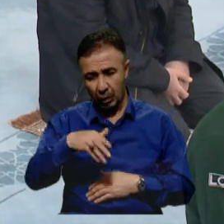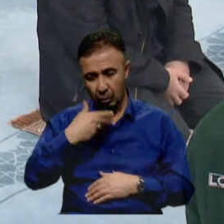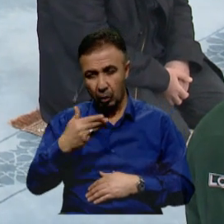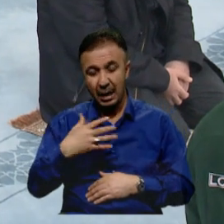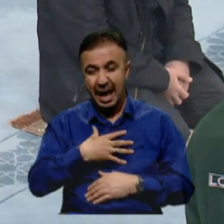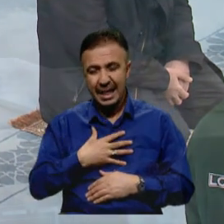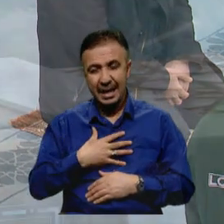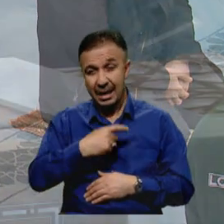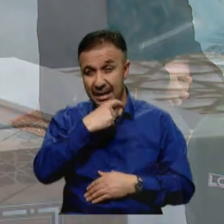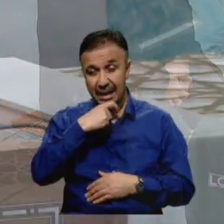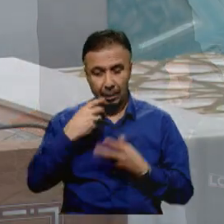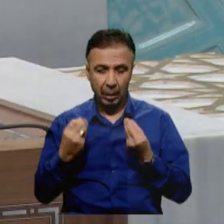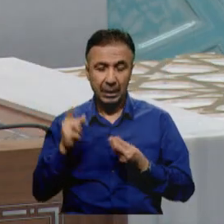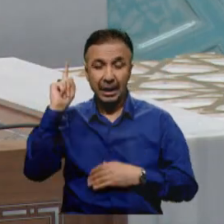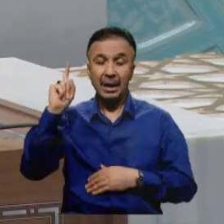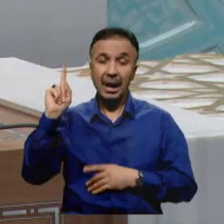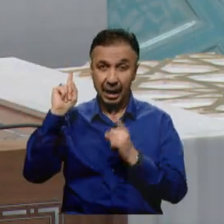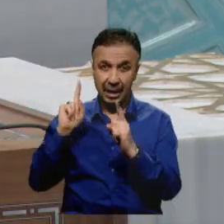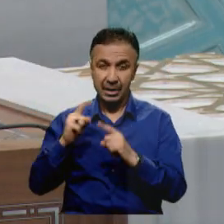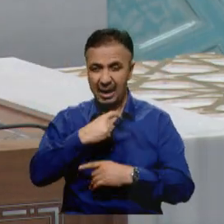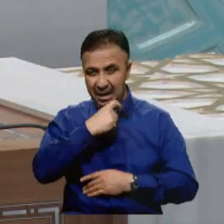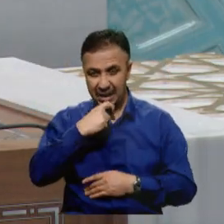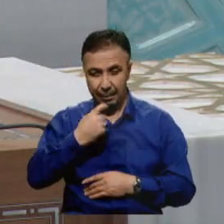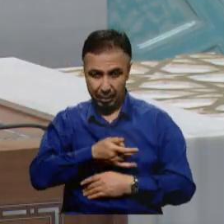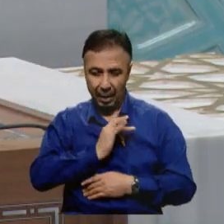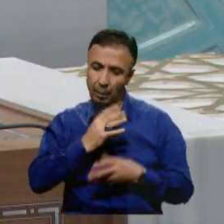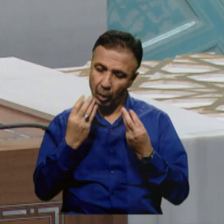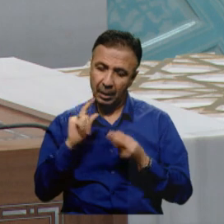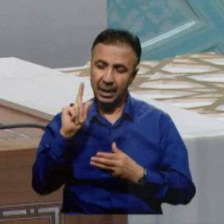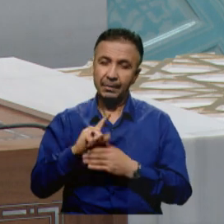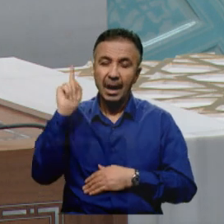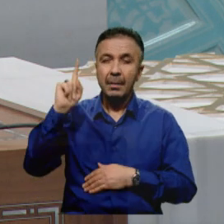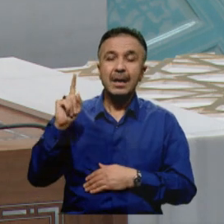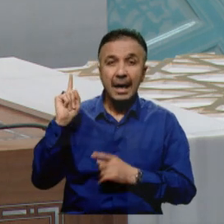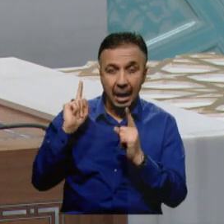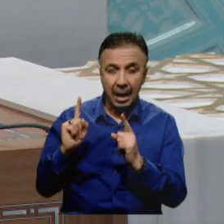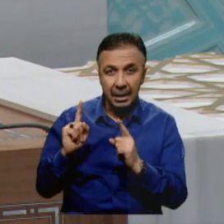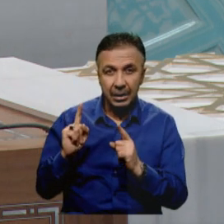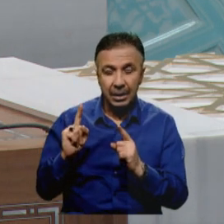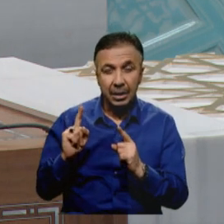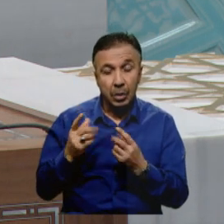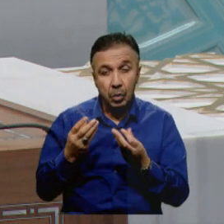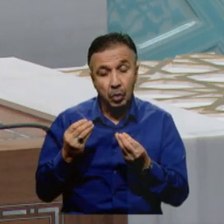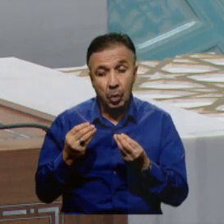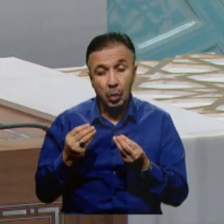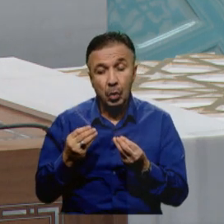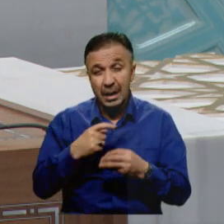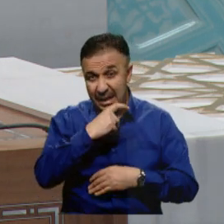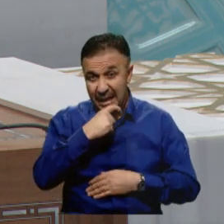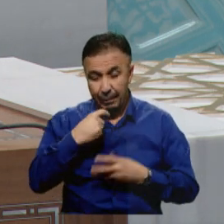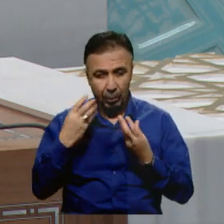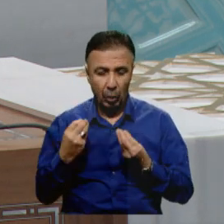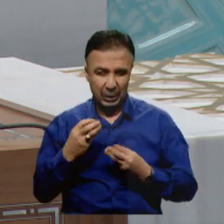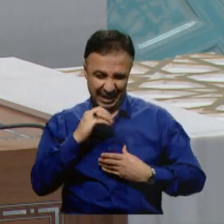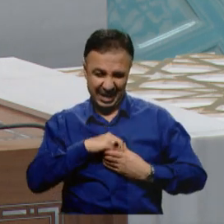Samimiyetin başında Allah'a karşı samimiyet gelir. Rabbimize karşı ne kadar samimi olursak, ne kadar içten olursak,